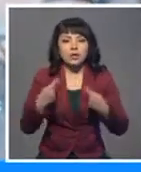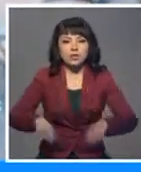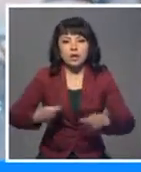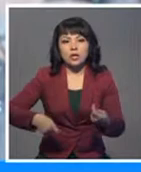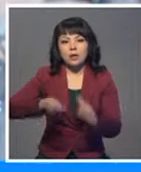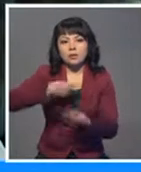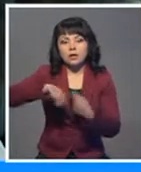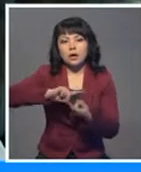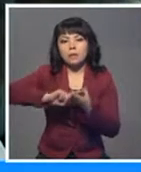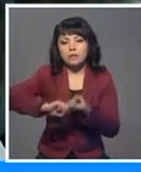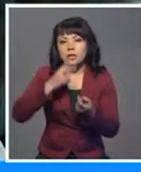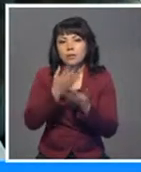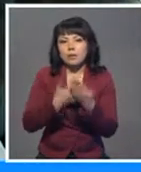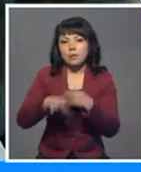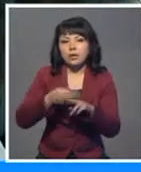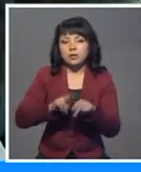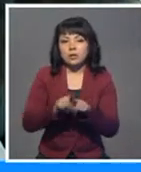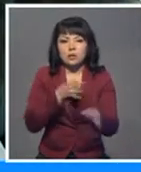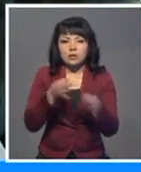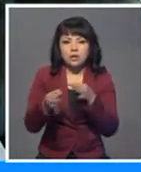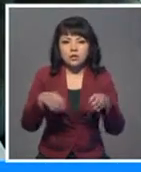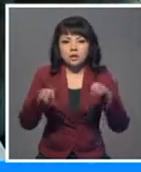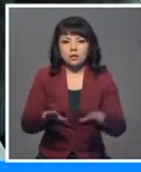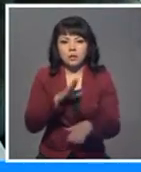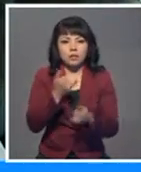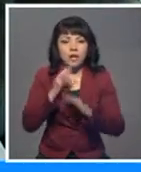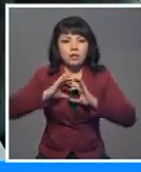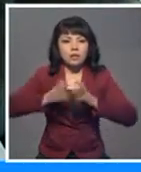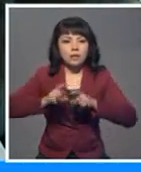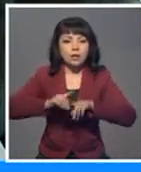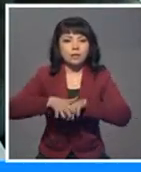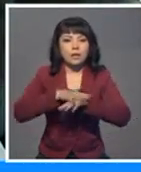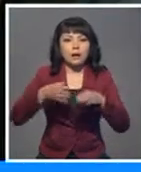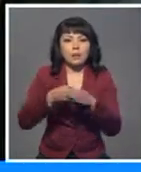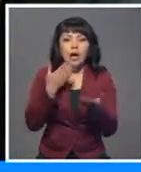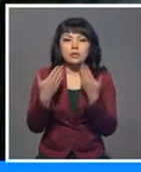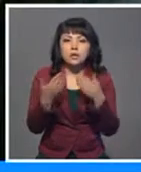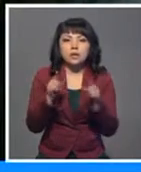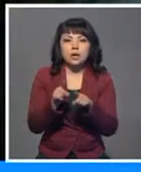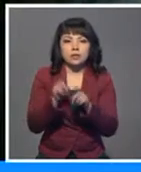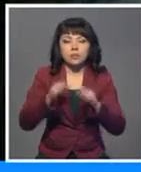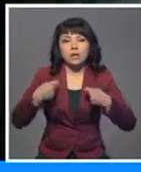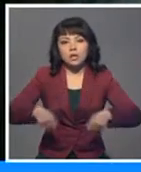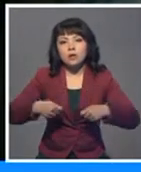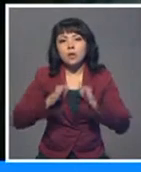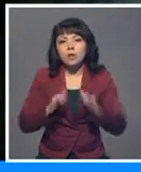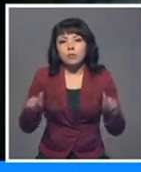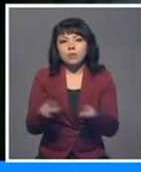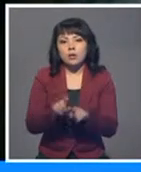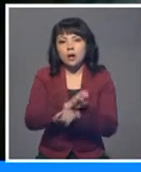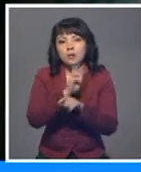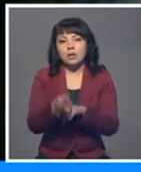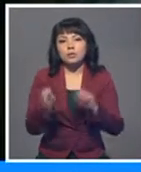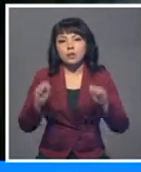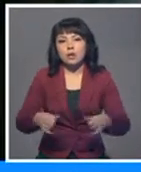байланысын арттыру жолдарын анықтау шаралары талқыланды. Бұл өз кезегінде әлемдік нарықтың тынысын кеңейтіп, өзара сауда мен дамуды қамтамасыз